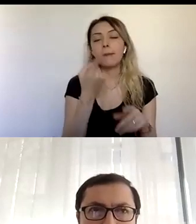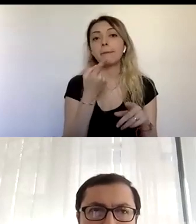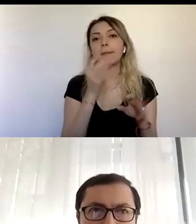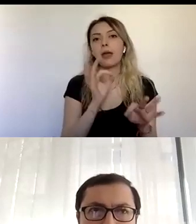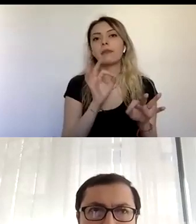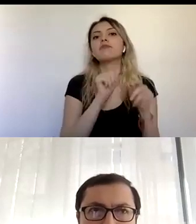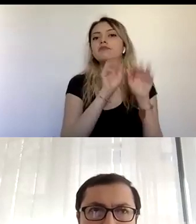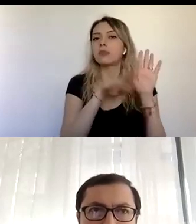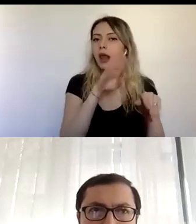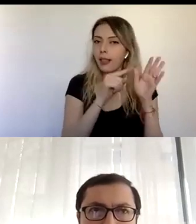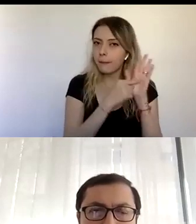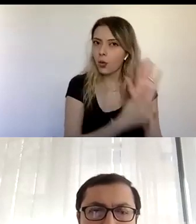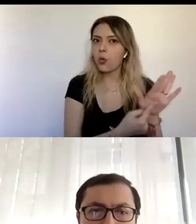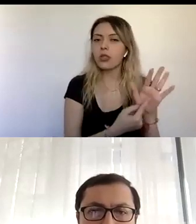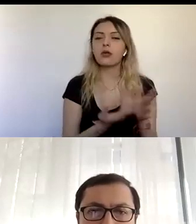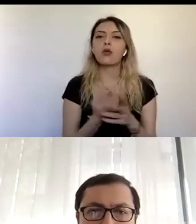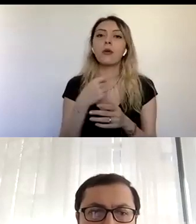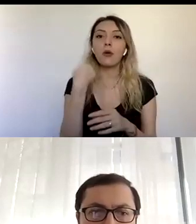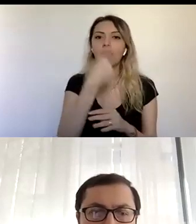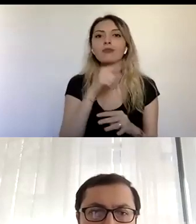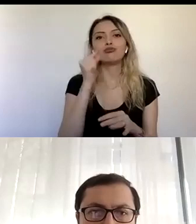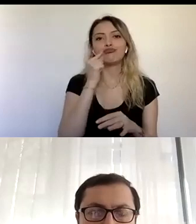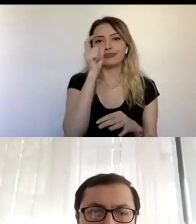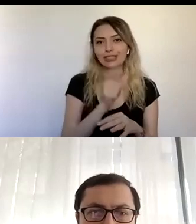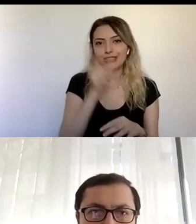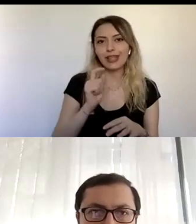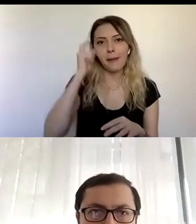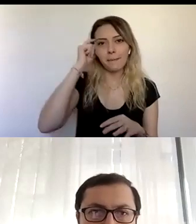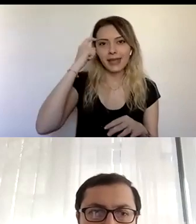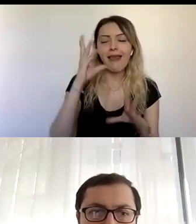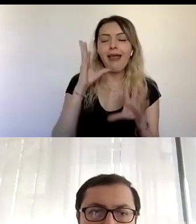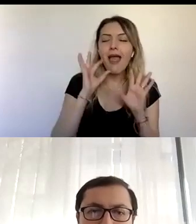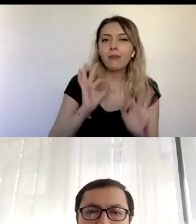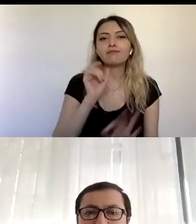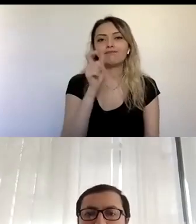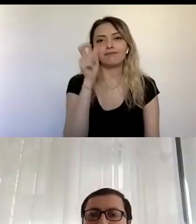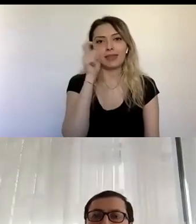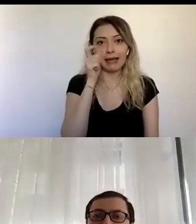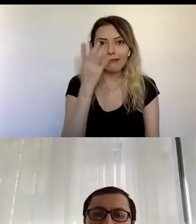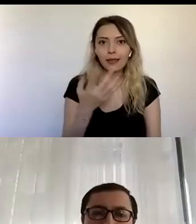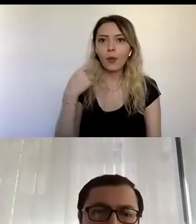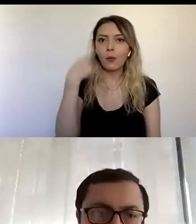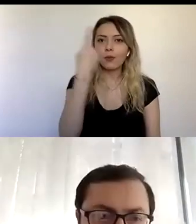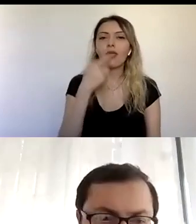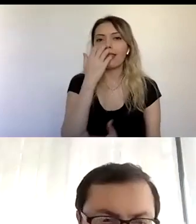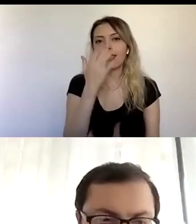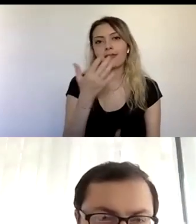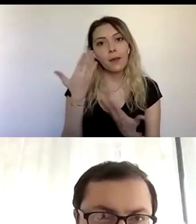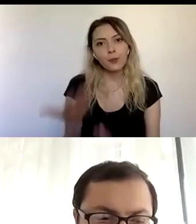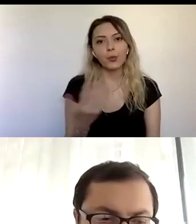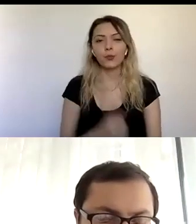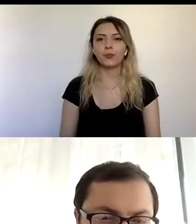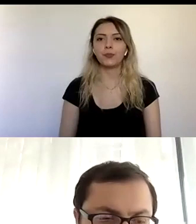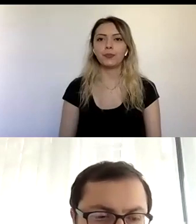sayede bu iki ayrımı, yani iki şapkayı ayrı ayrı takabiliyorum diye düşünüyorum. En azından ben kendimi